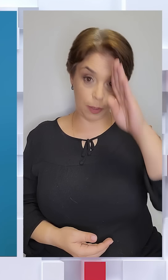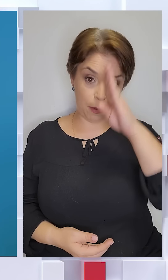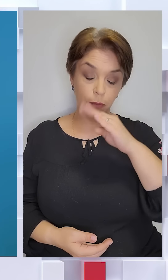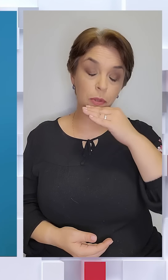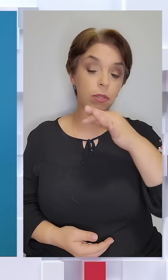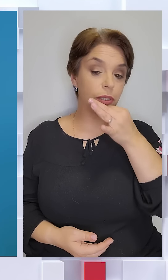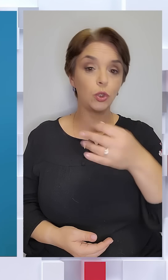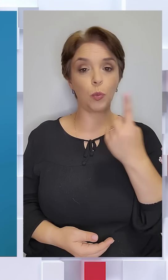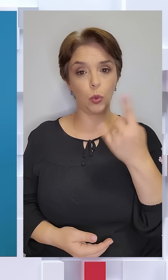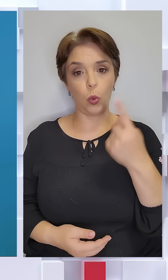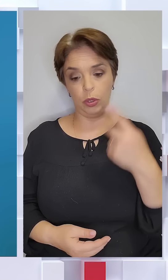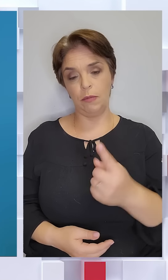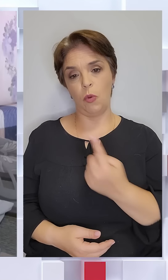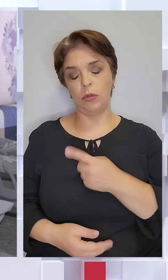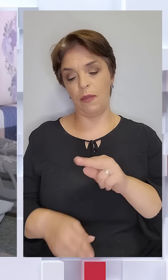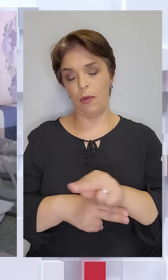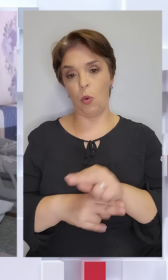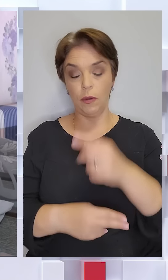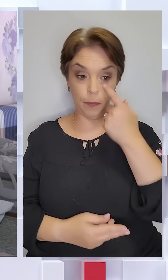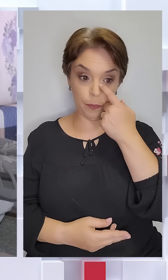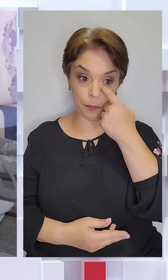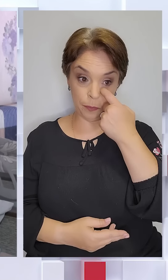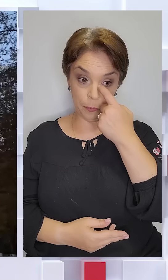батько сказав, що буде один виховувати.